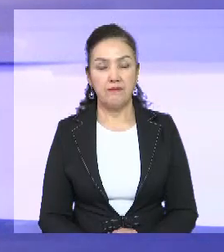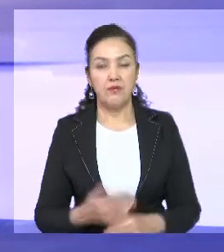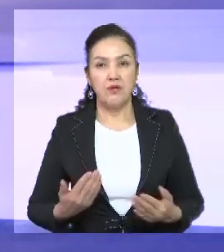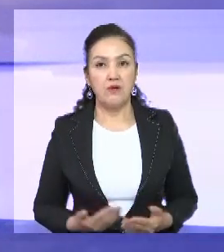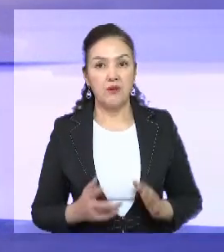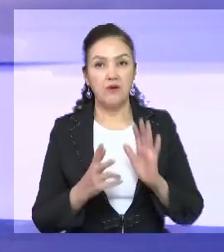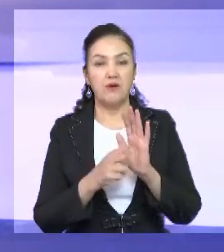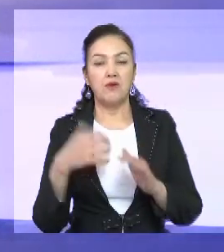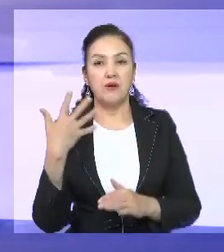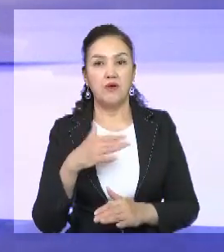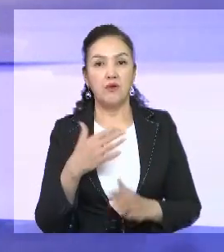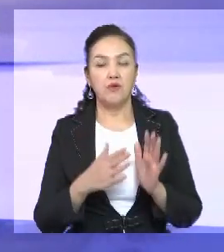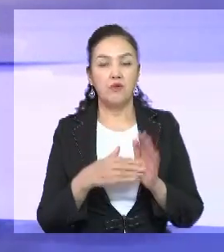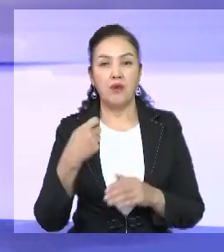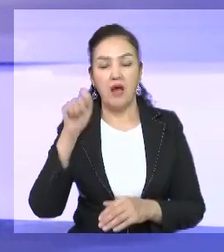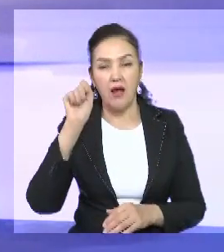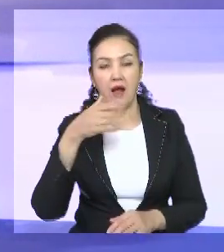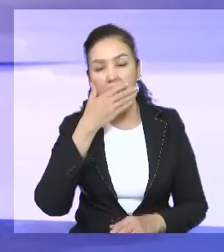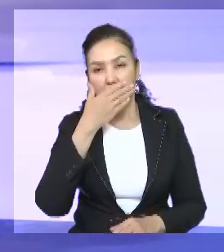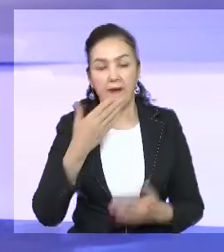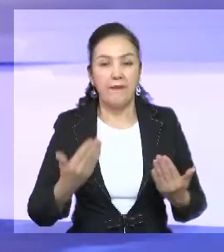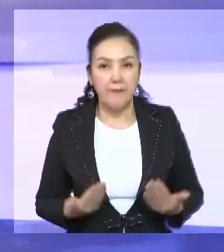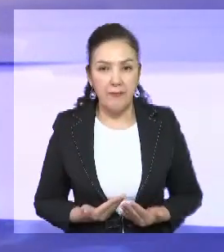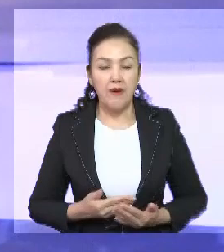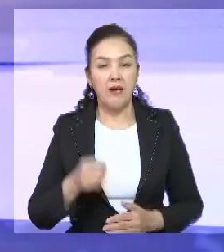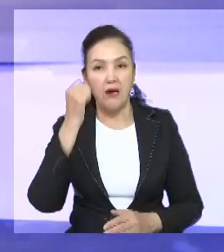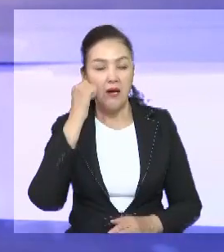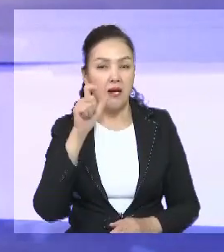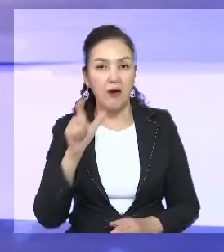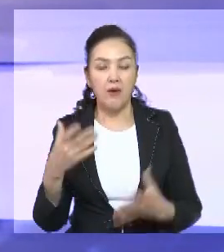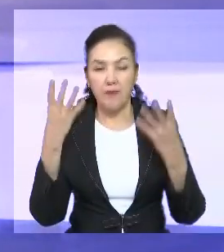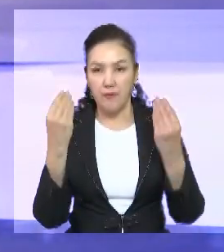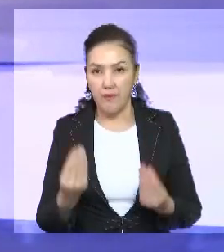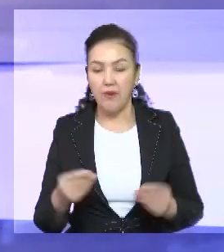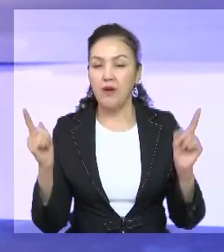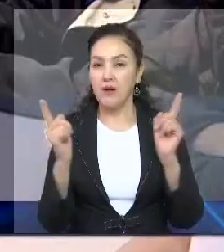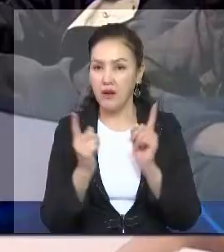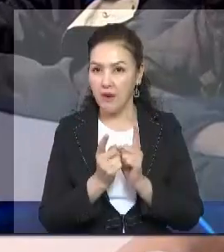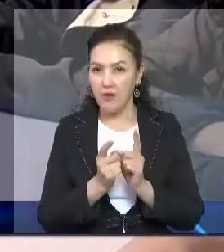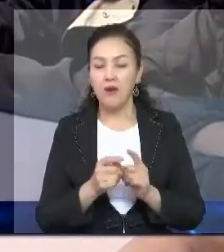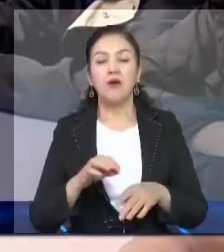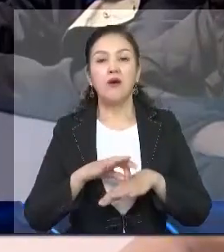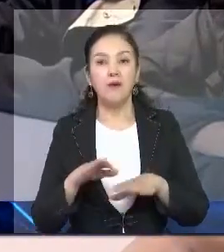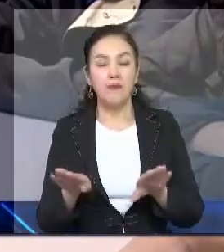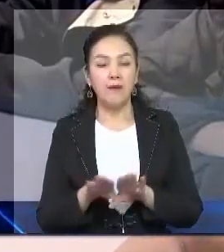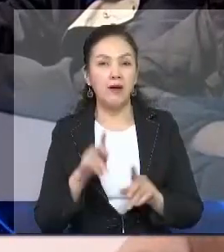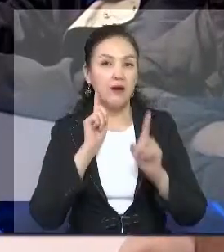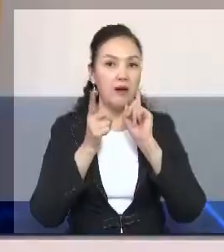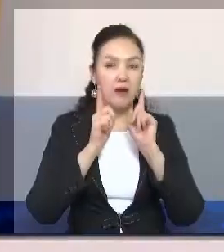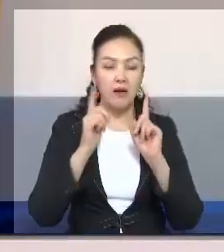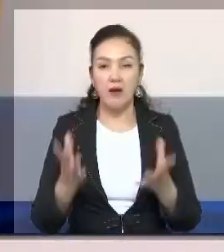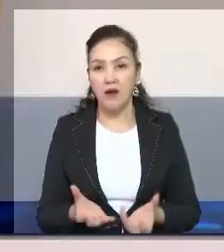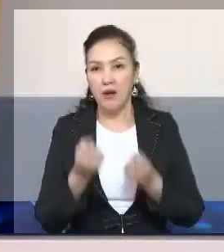Өңірде 859 ауған соғысының ардагері тұрады. Қарттар күні майдангерлер өзара кездесу өткізіп бас қосты. Жиында